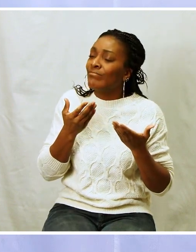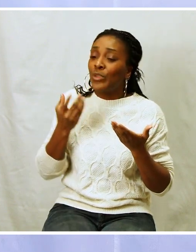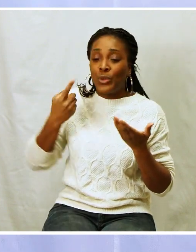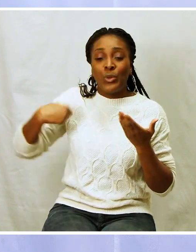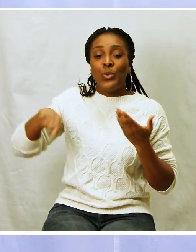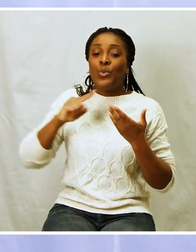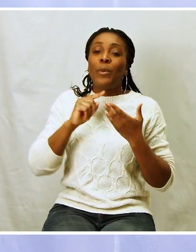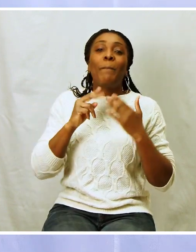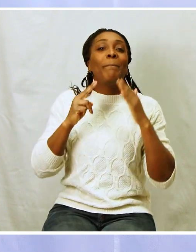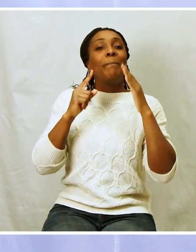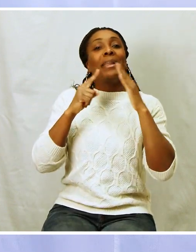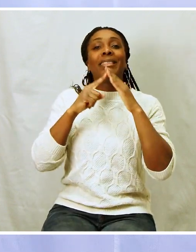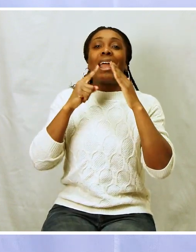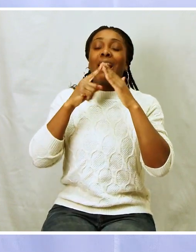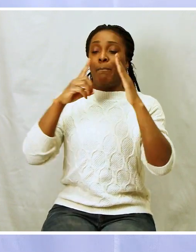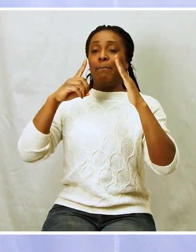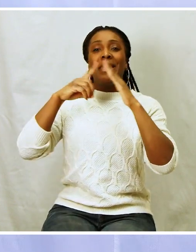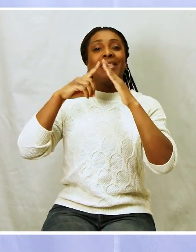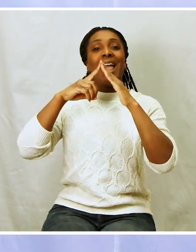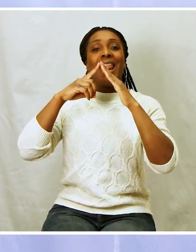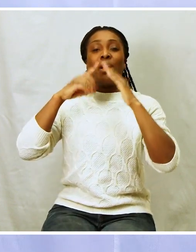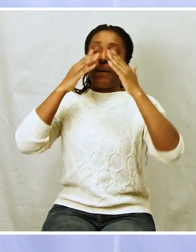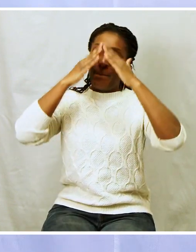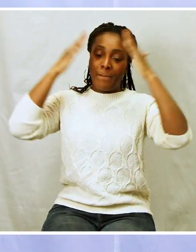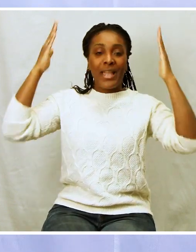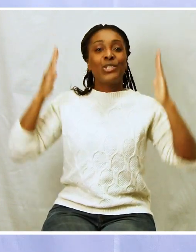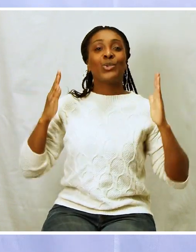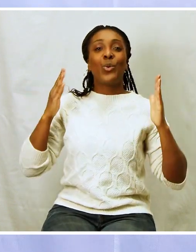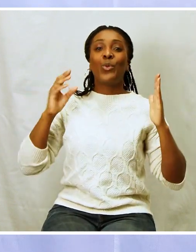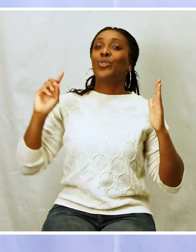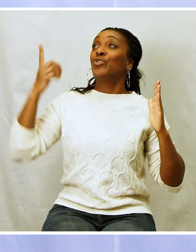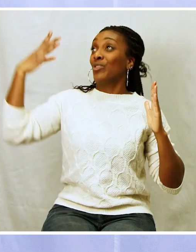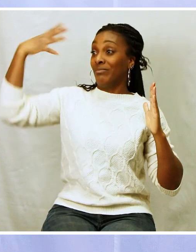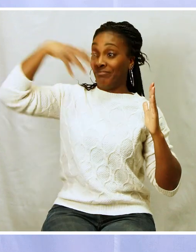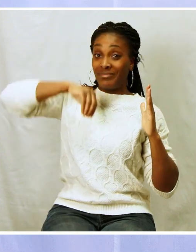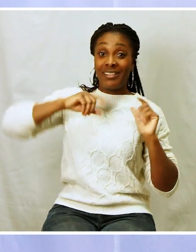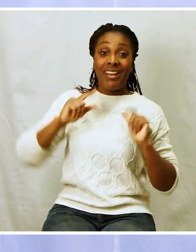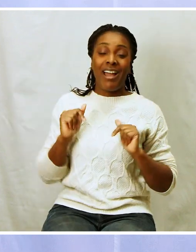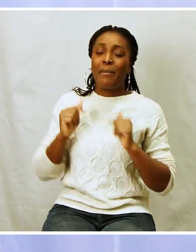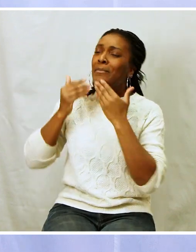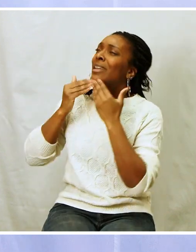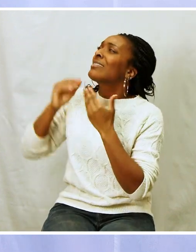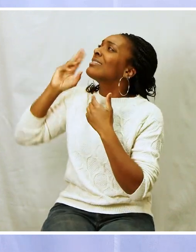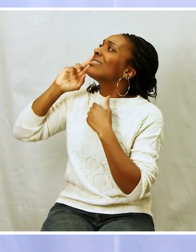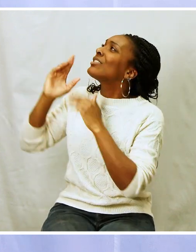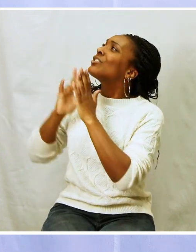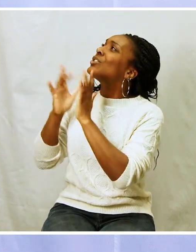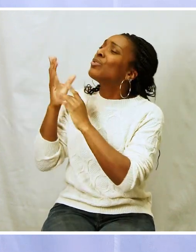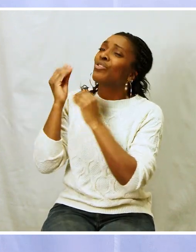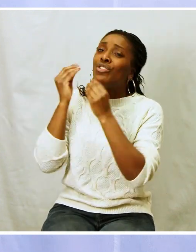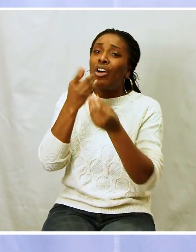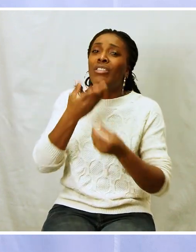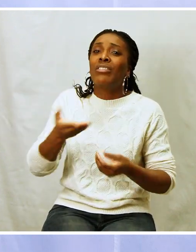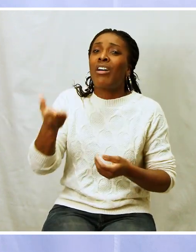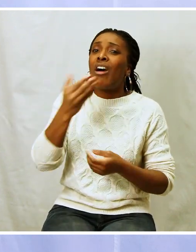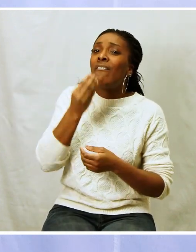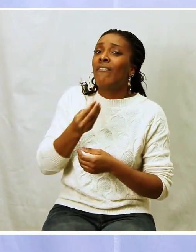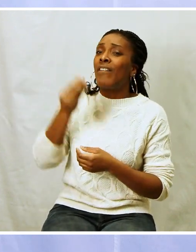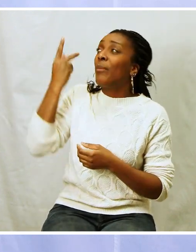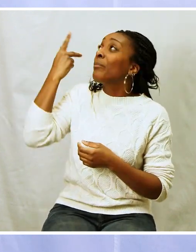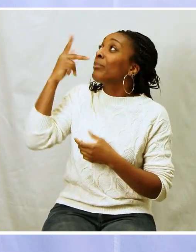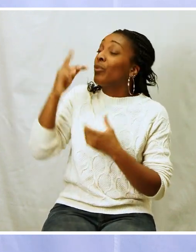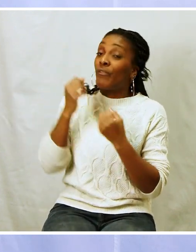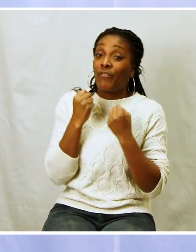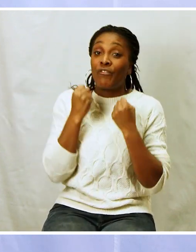cette maison de Dieu et c'est une vraie grâce Seigneur de vivre dans ta présence. Merci Seigneur Jésus. Merci de fortifier tes enfants, de relever celui